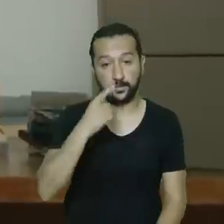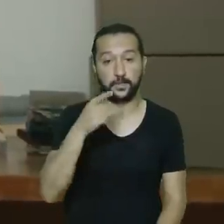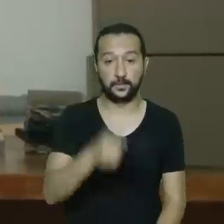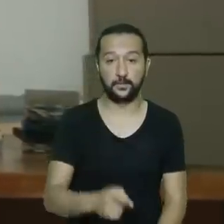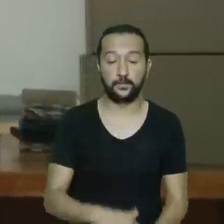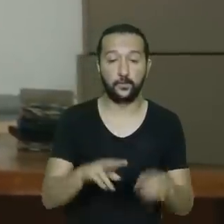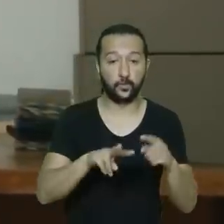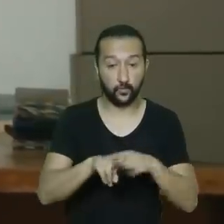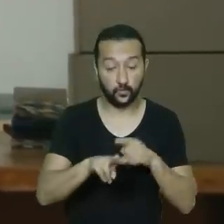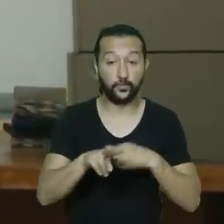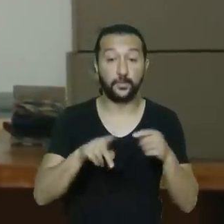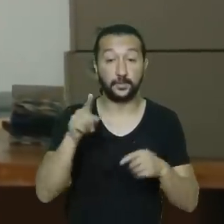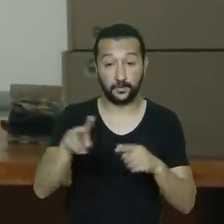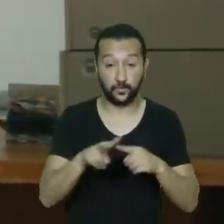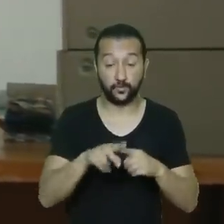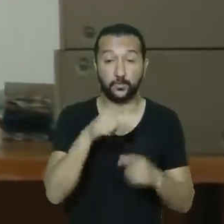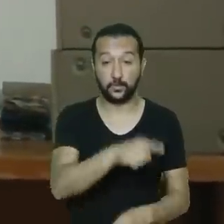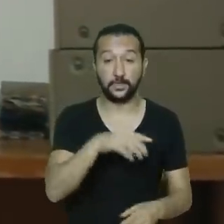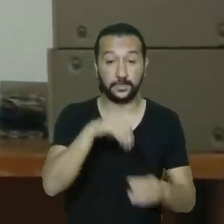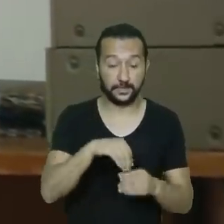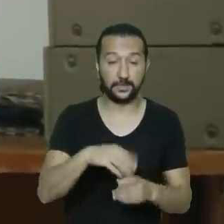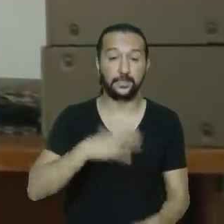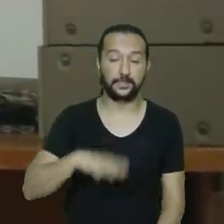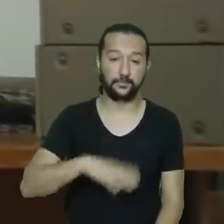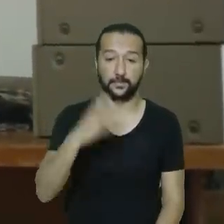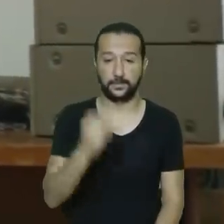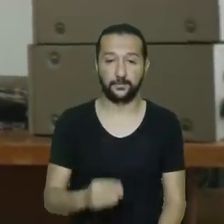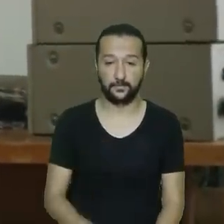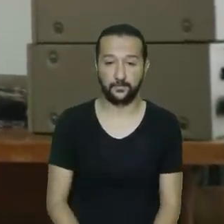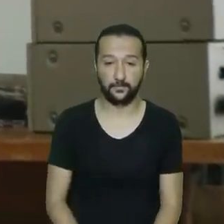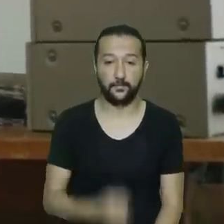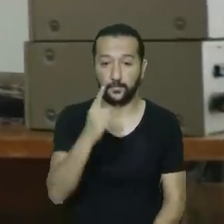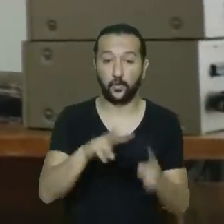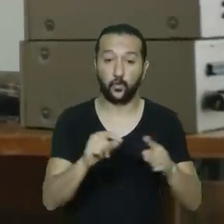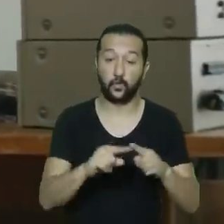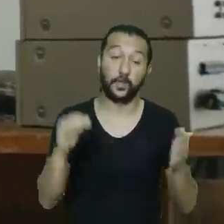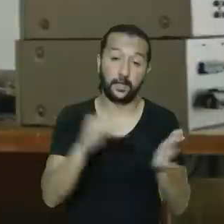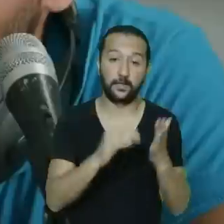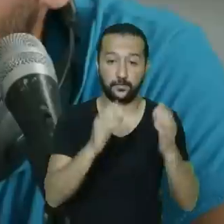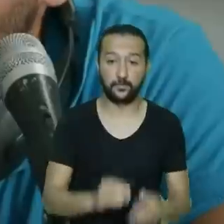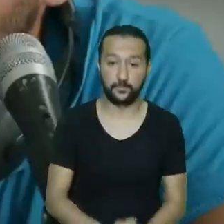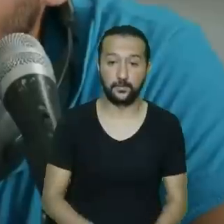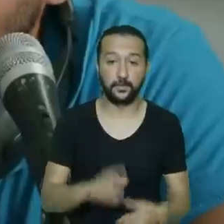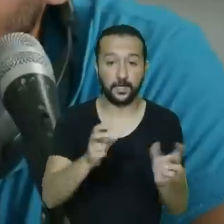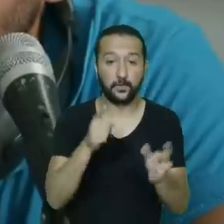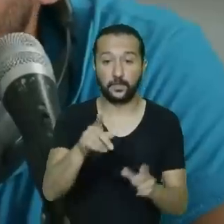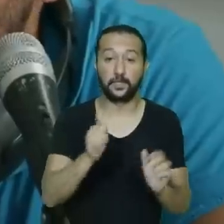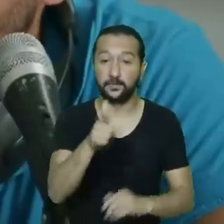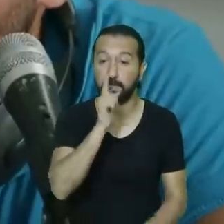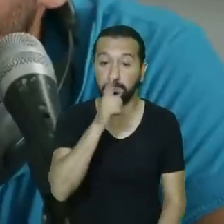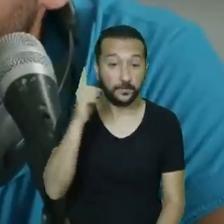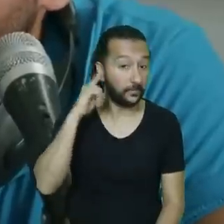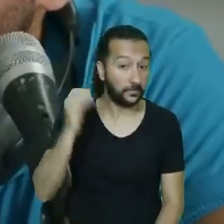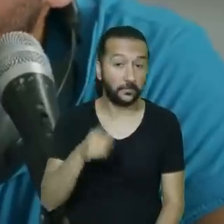kare, Kutup Yıldızı motorlu yolcusu için istemiş. Ha bir de not ekleyememiş. Radyodan ne zaman